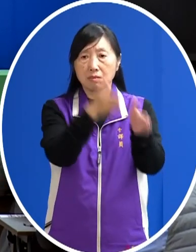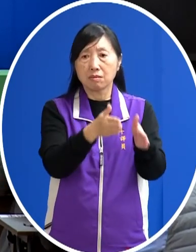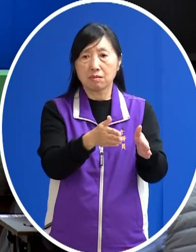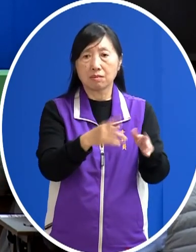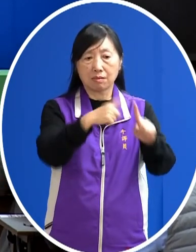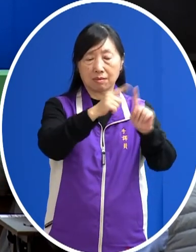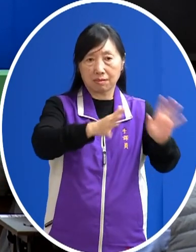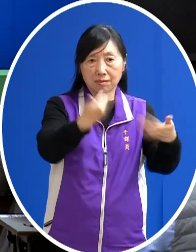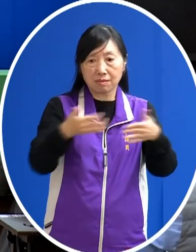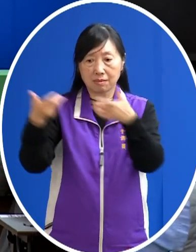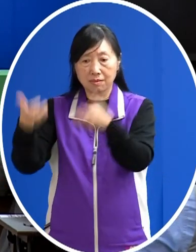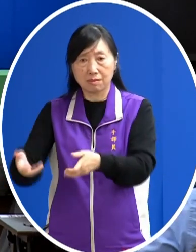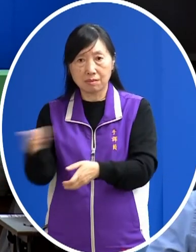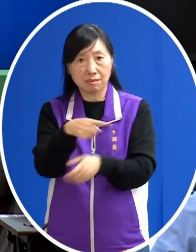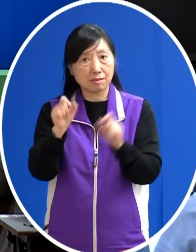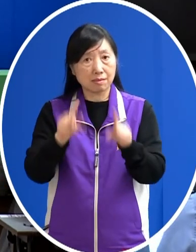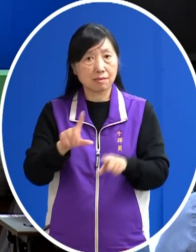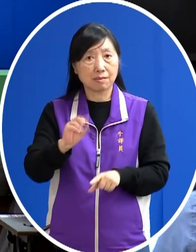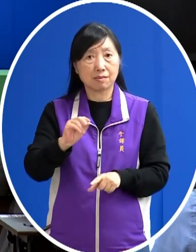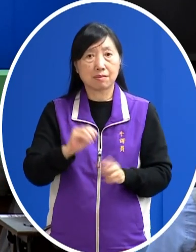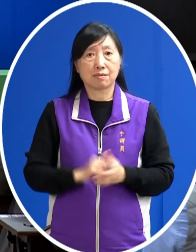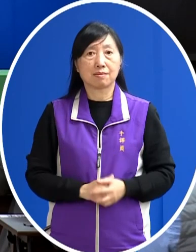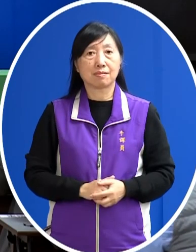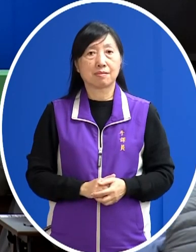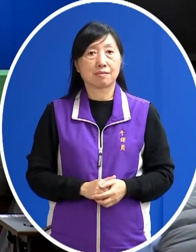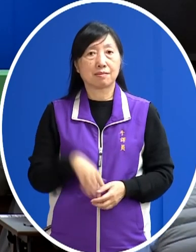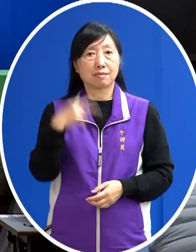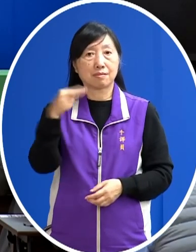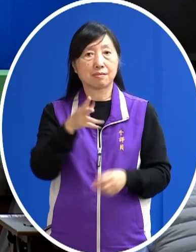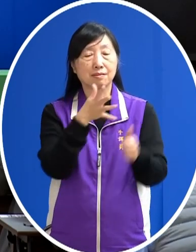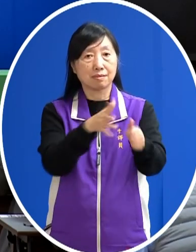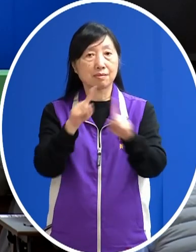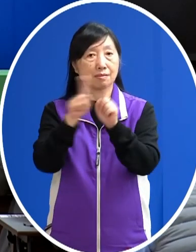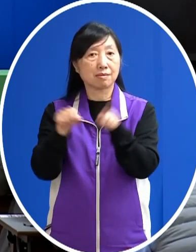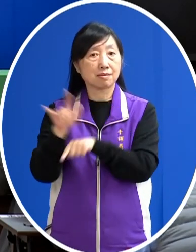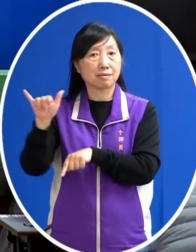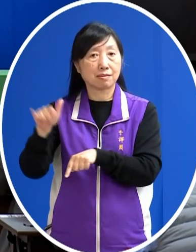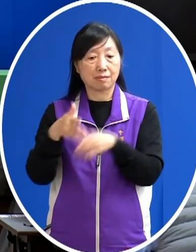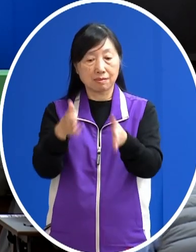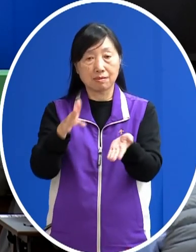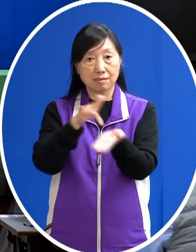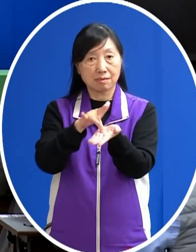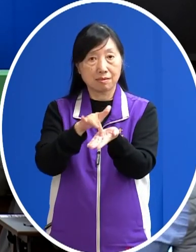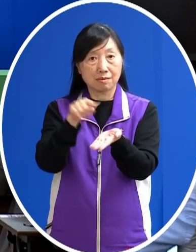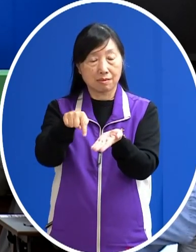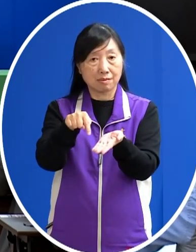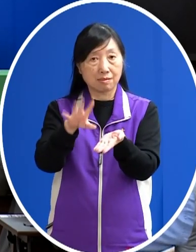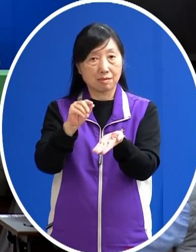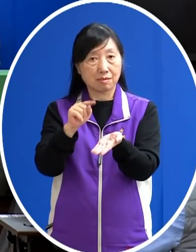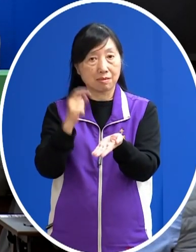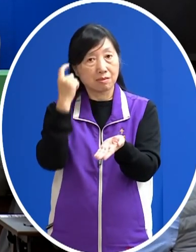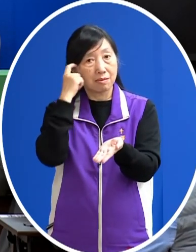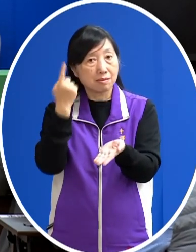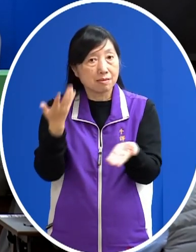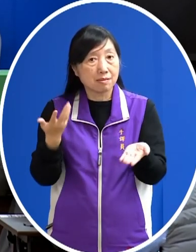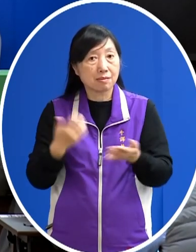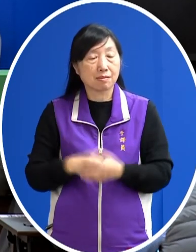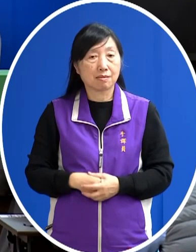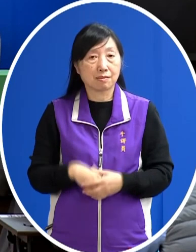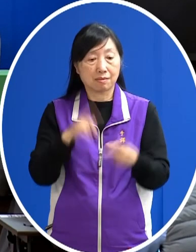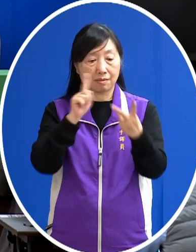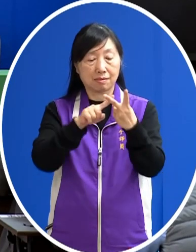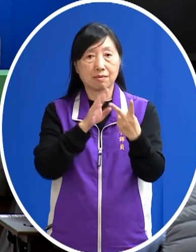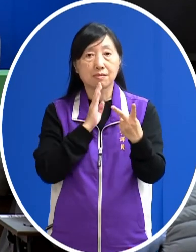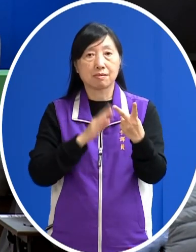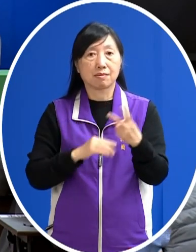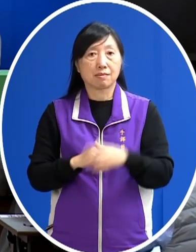效果有什么显著的差异吗？那这边想要就请教张教授对这款药物有没有什么一些看法这样子。对，那第二